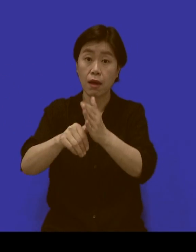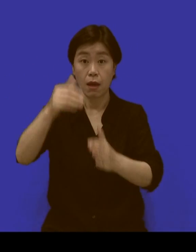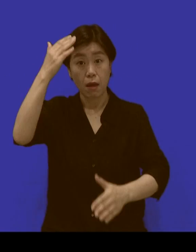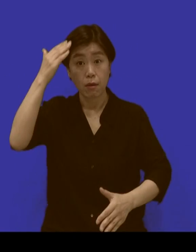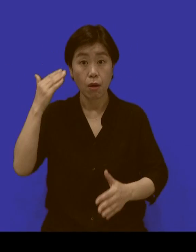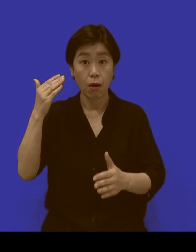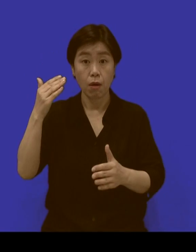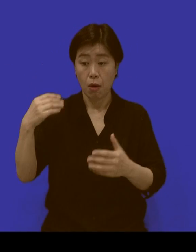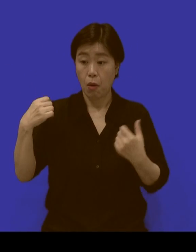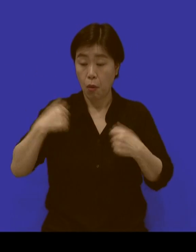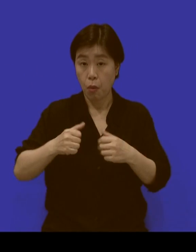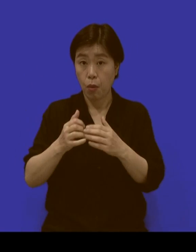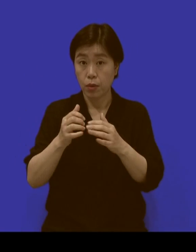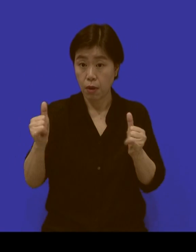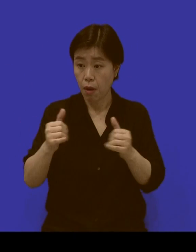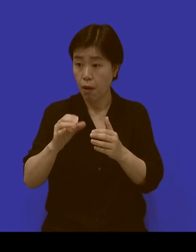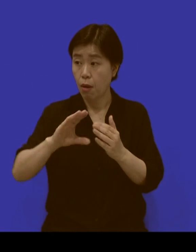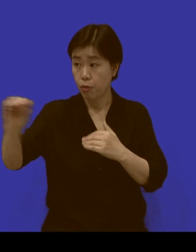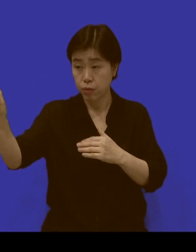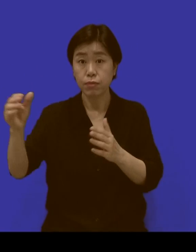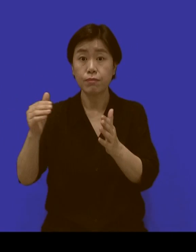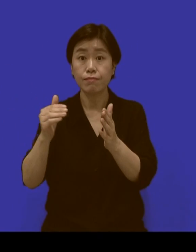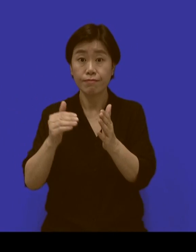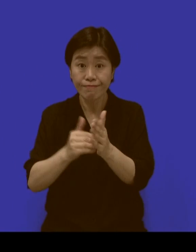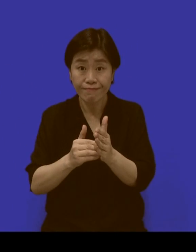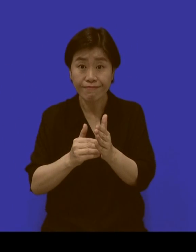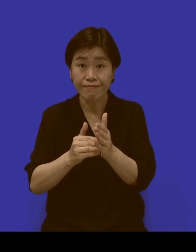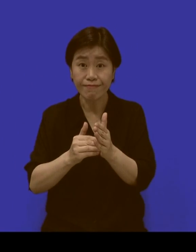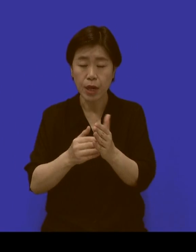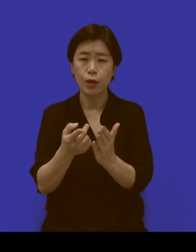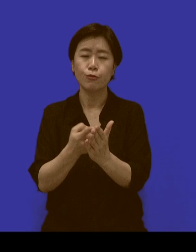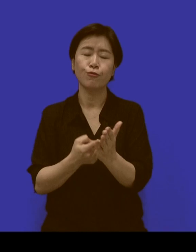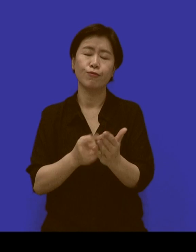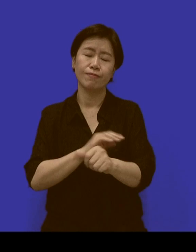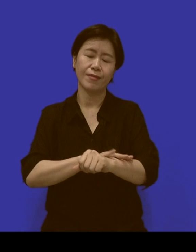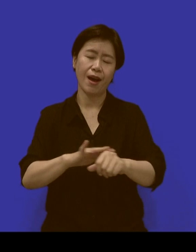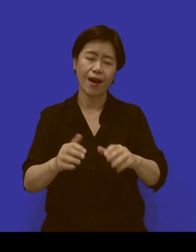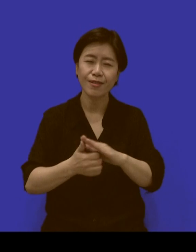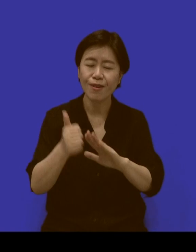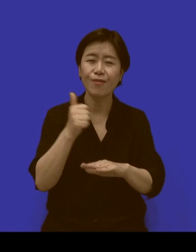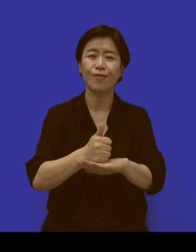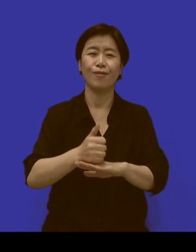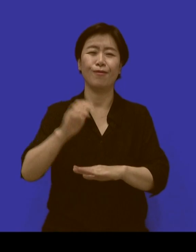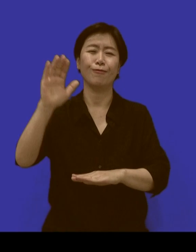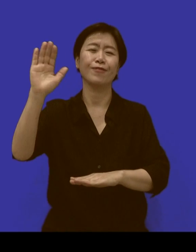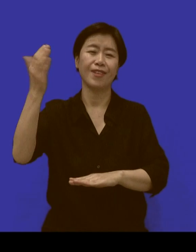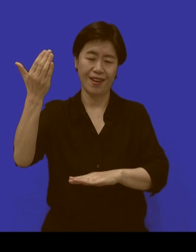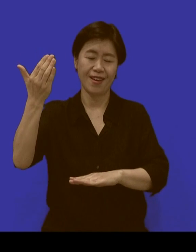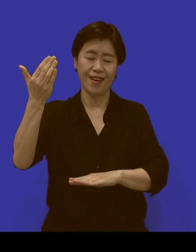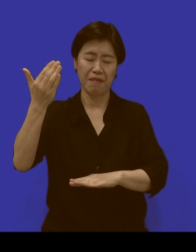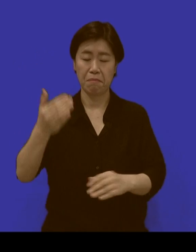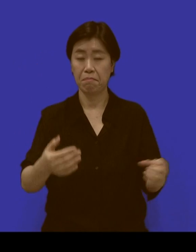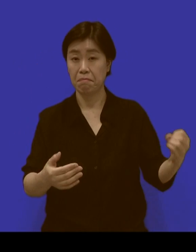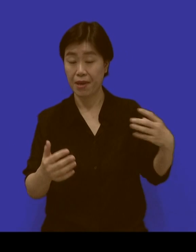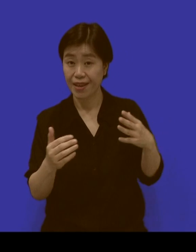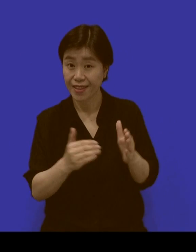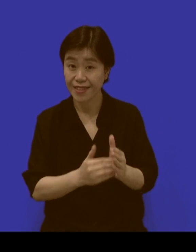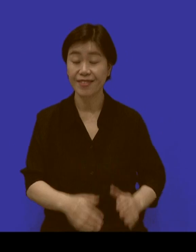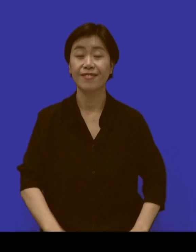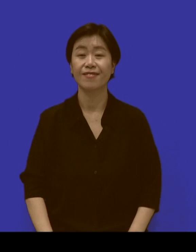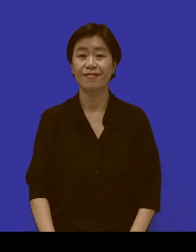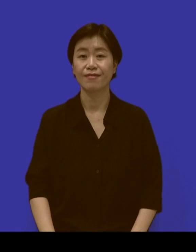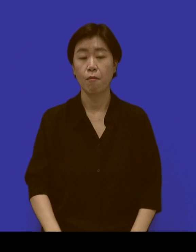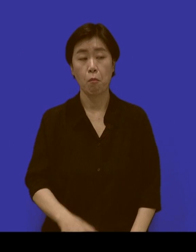사람들이 도망가고 눈을 떴더니 이제 새 폐로 바뀌어져 있더라. 네. 이런 간증을 또 해주셨어요. 그래서 네. 저에게는 정말